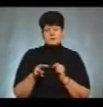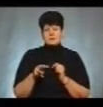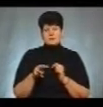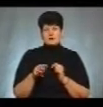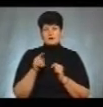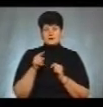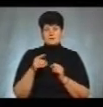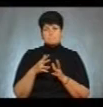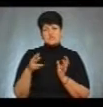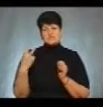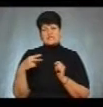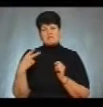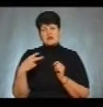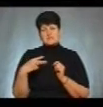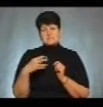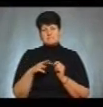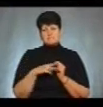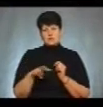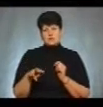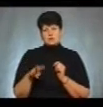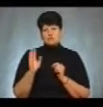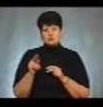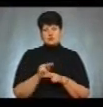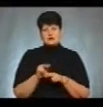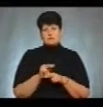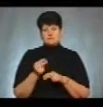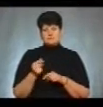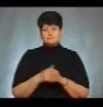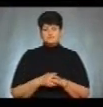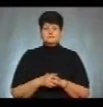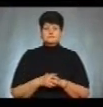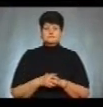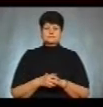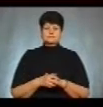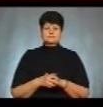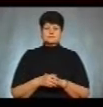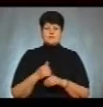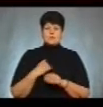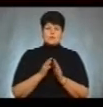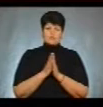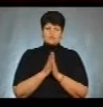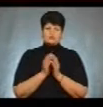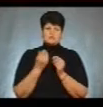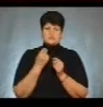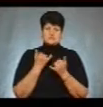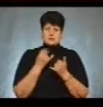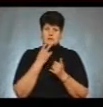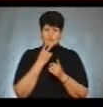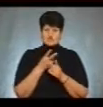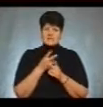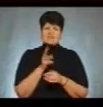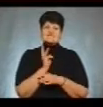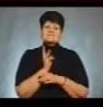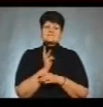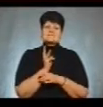вже понад 20 мільйонів буде ремонт капітальної дороги. Я попрошу зараз режисерів показати, в нас є